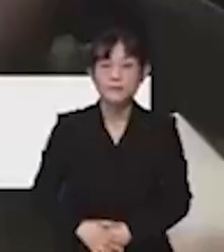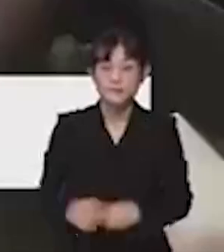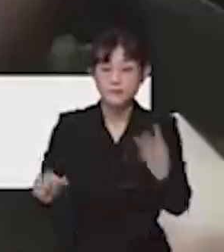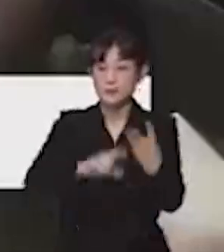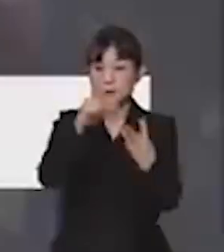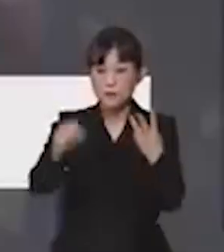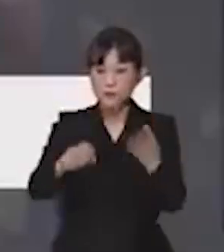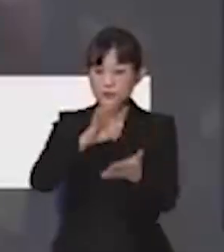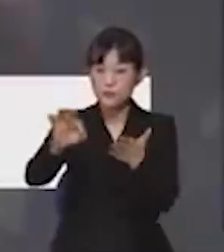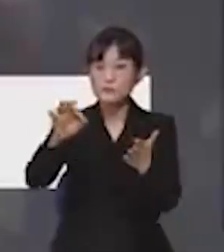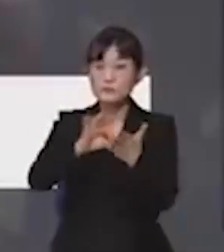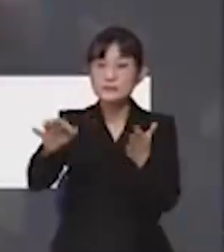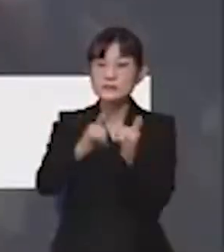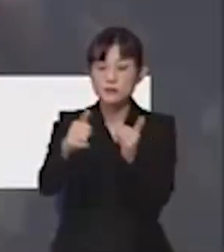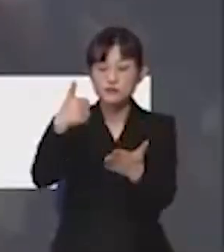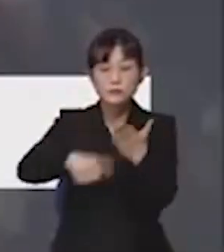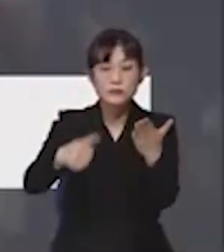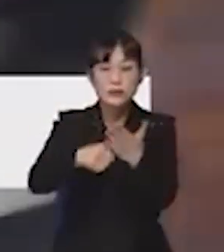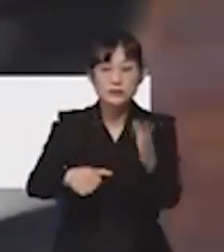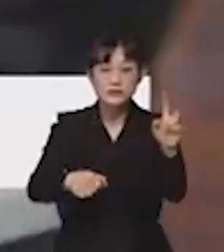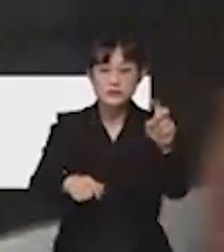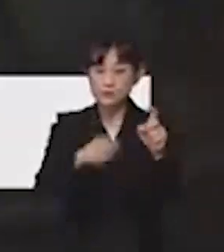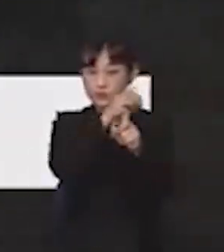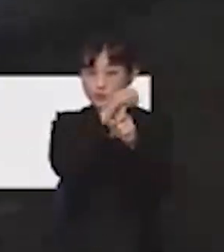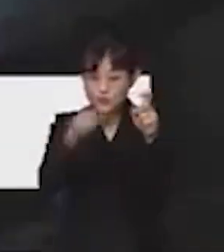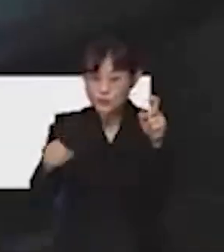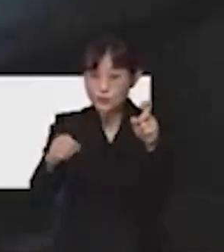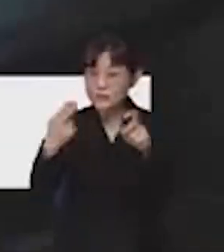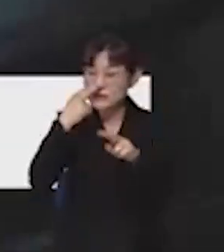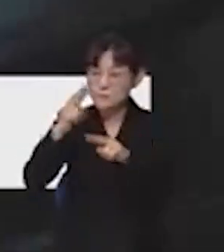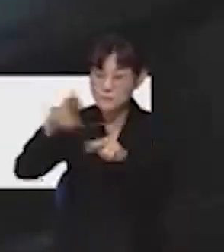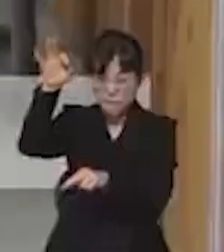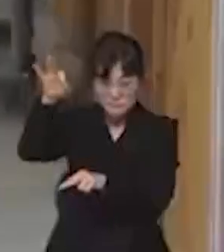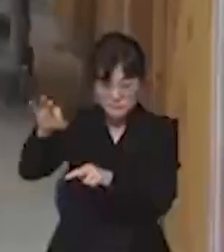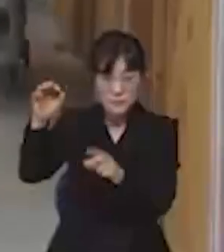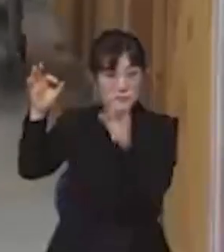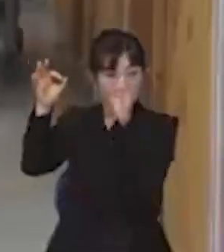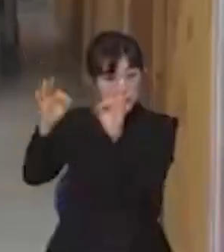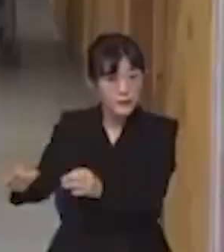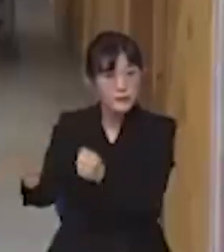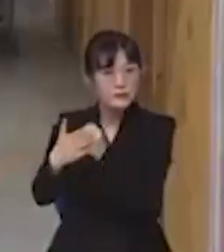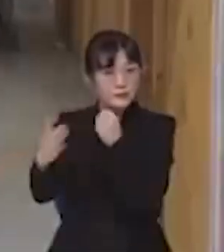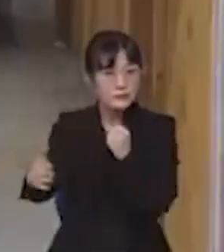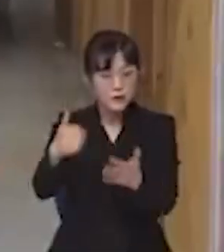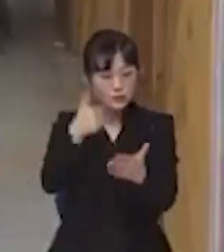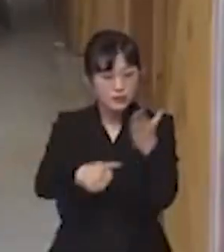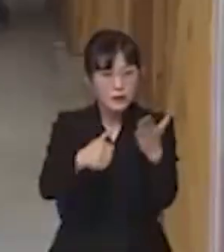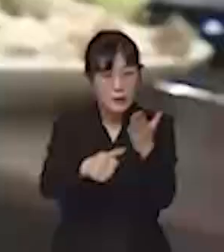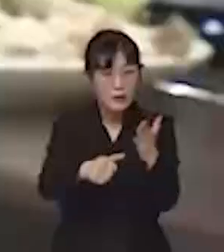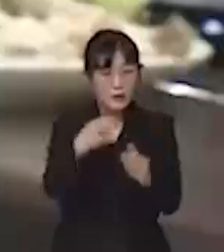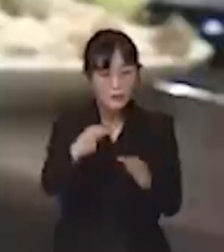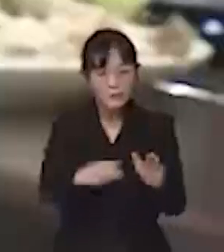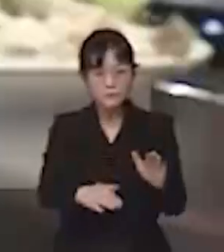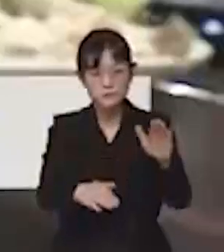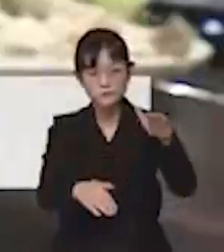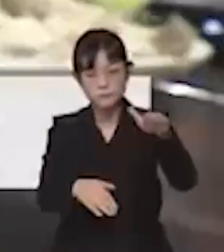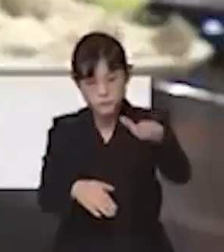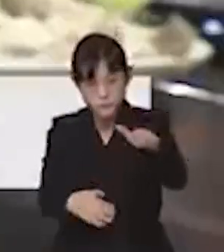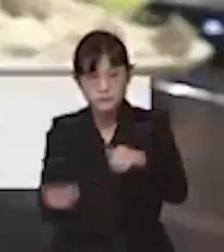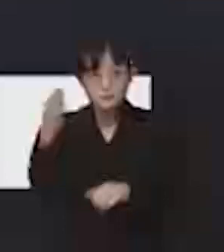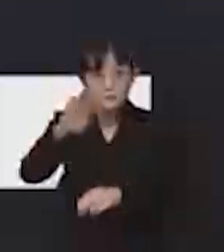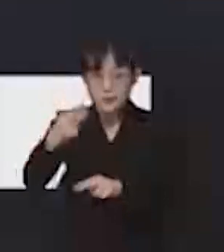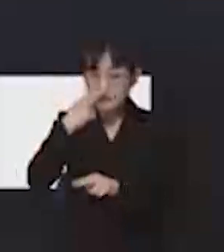전남 소비자물가는 10% 이상 하락한 유가의 영향으로 상승폭이 크게 둔 말했습니다 이런 상황에서